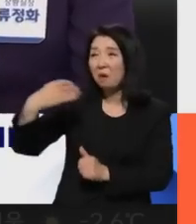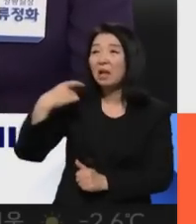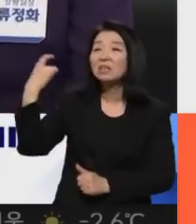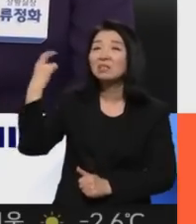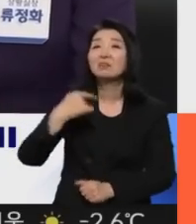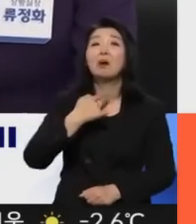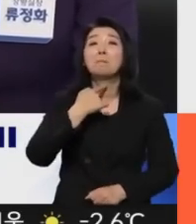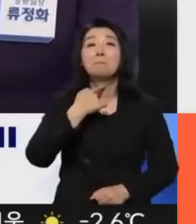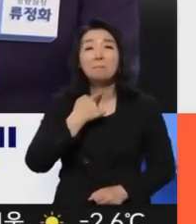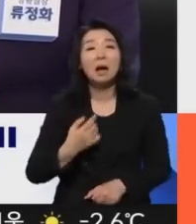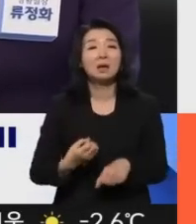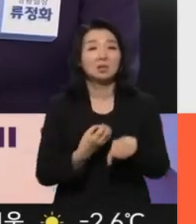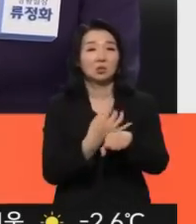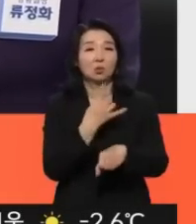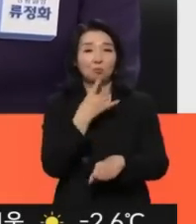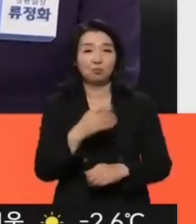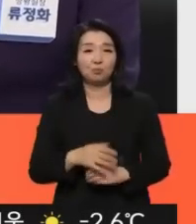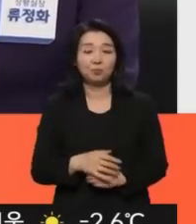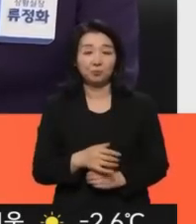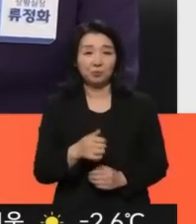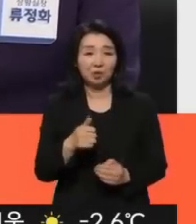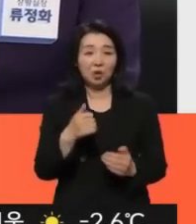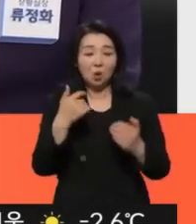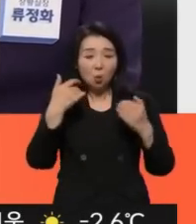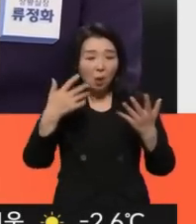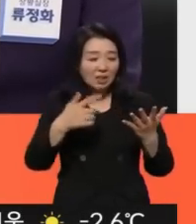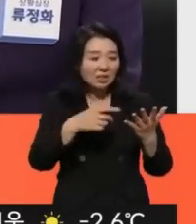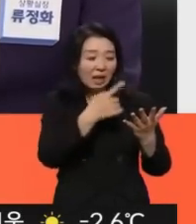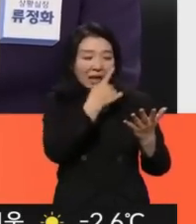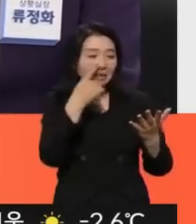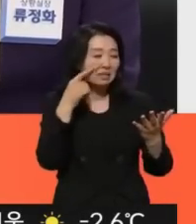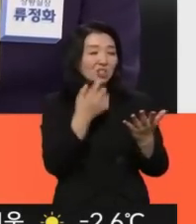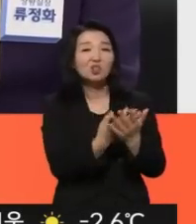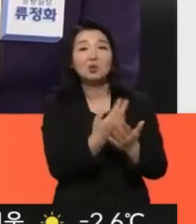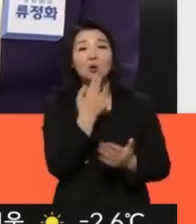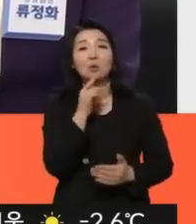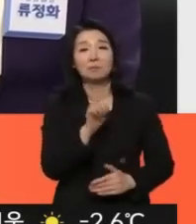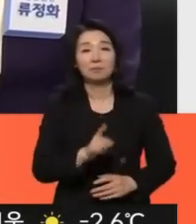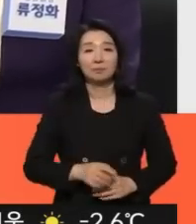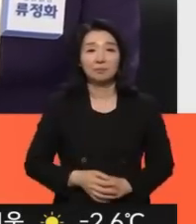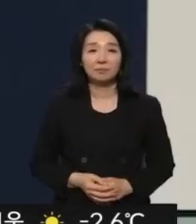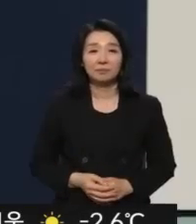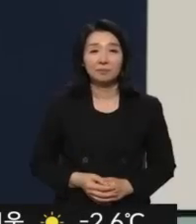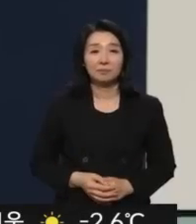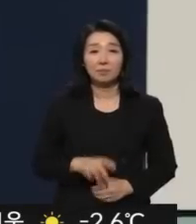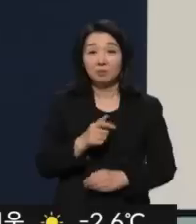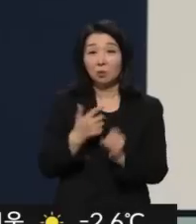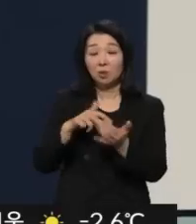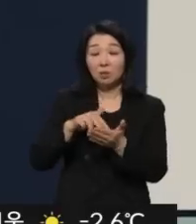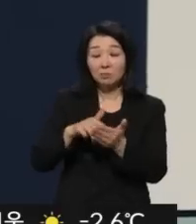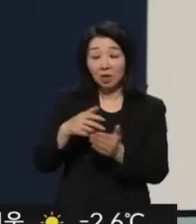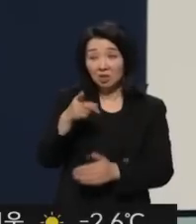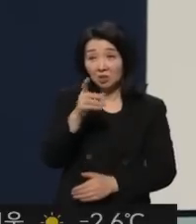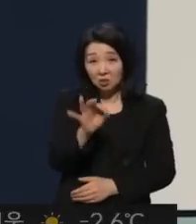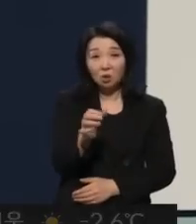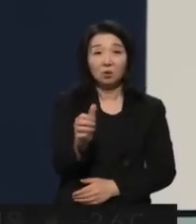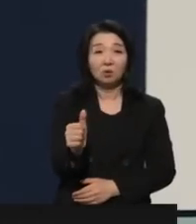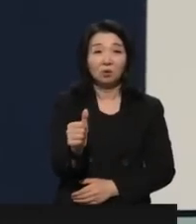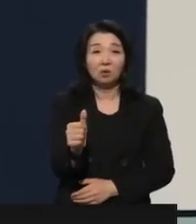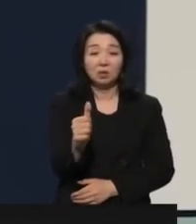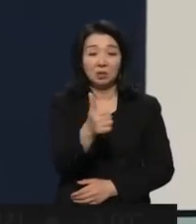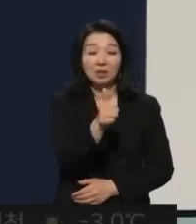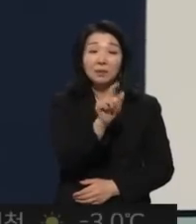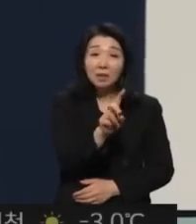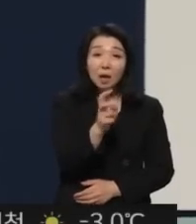들었다는 전언에 불과할 뿐 물적 증거에 해당하지도 않는다고 했습니다. 네, 변호인 측은 정 실장은 남